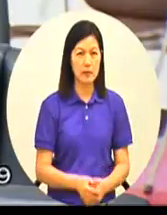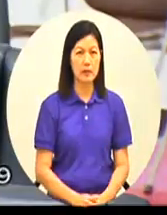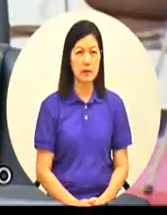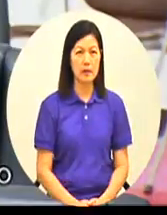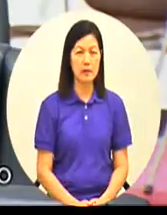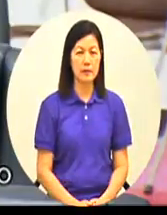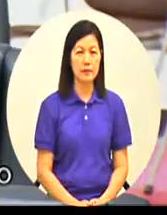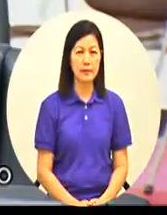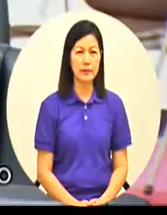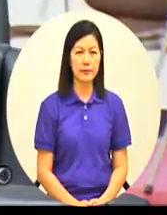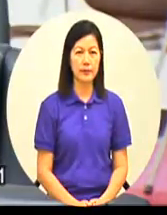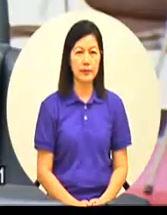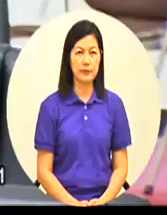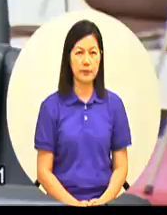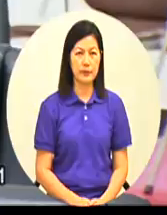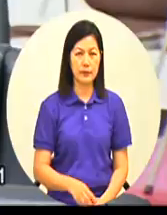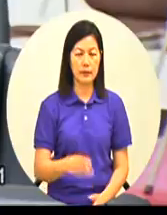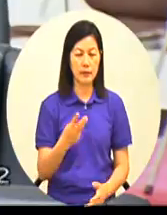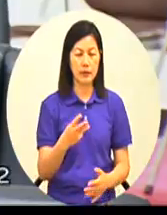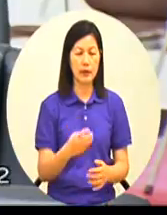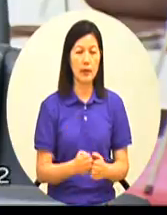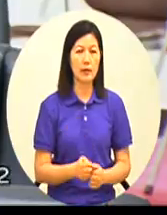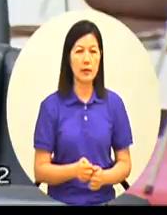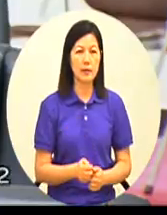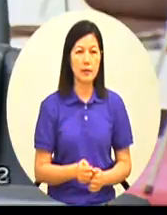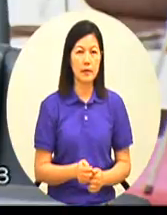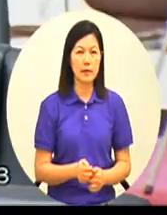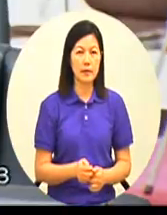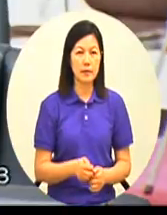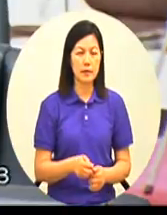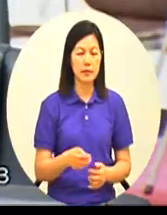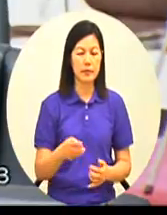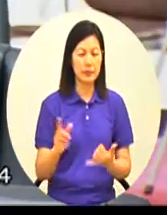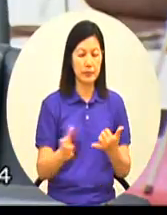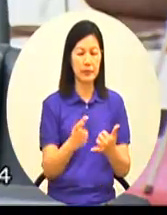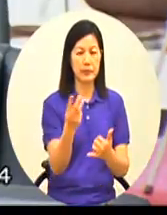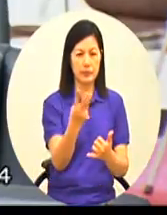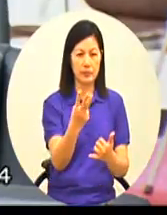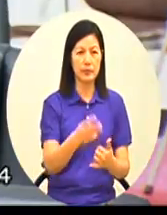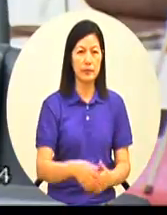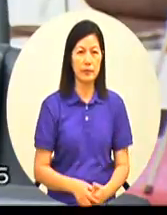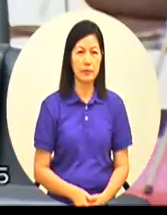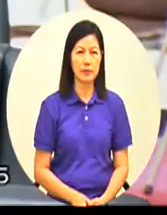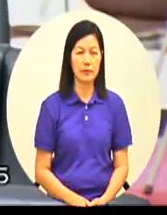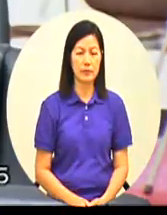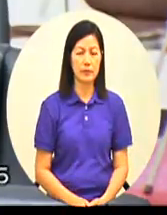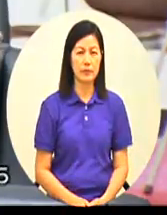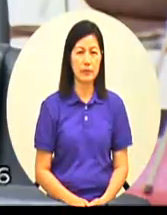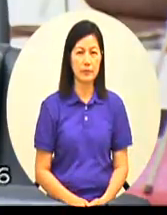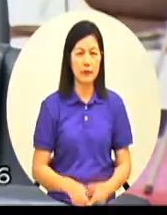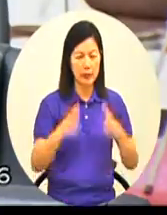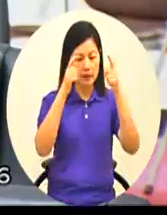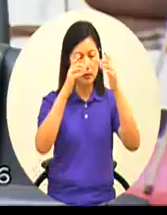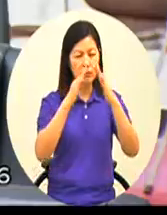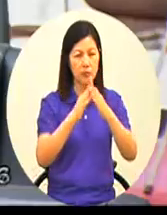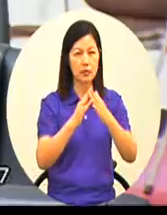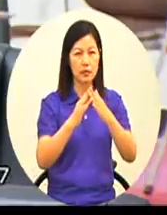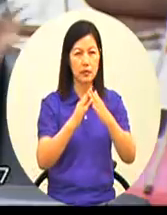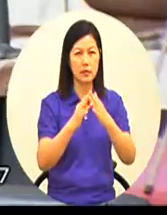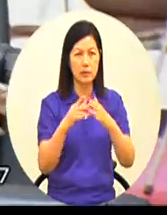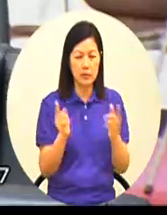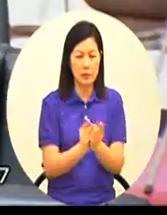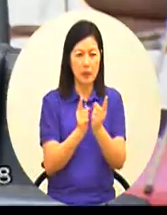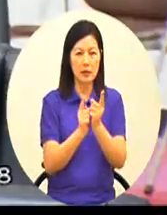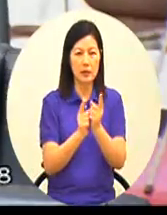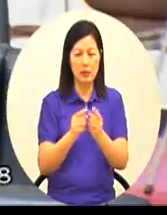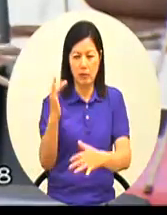梅基，还有一个那个，就三个台风，你知道吗？我们高雄市刚好一下子的这个